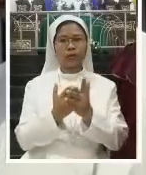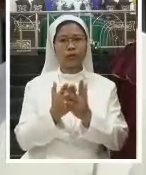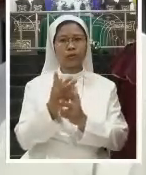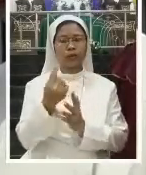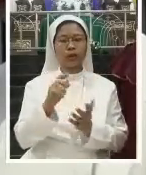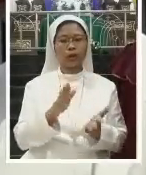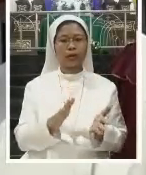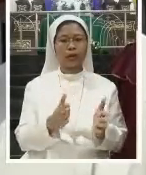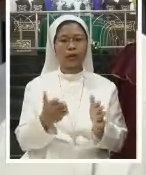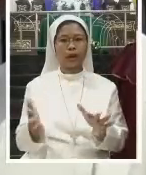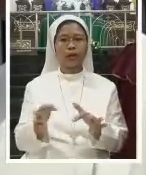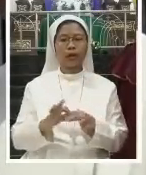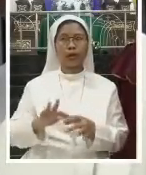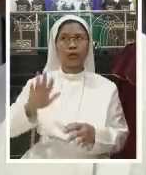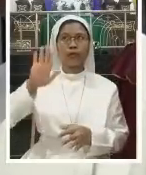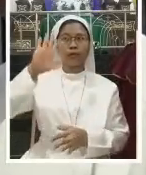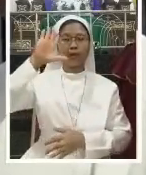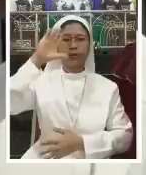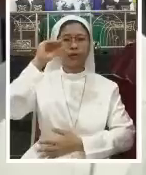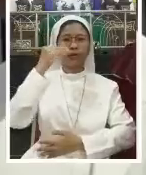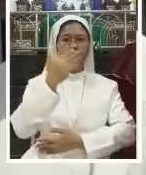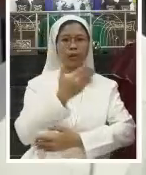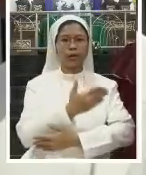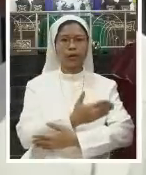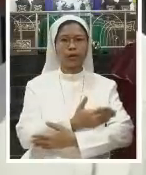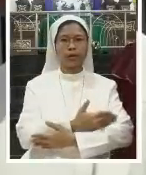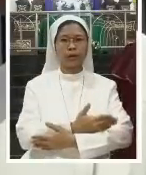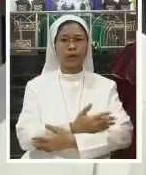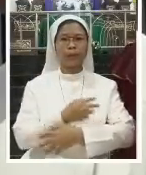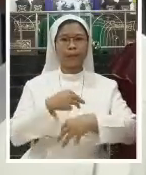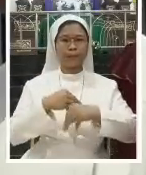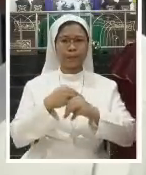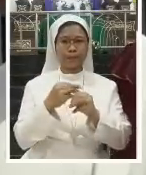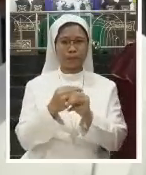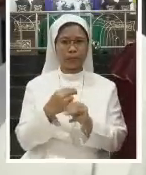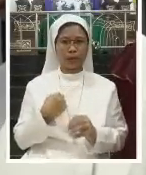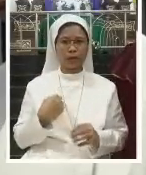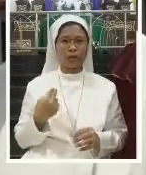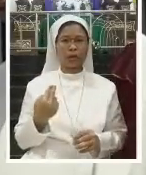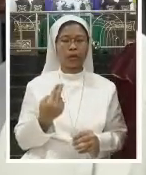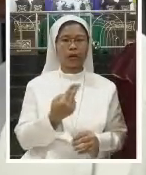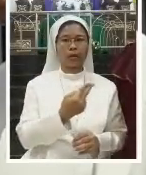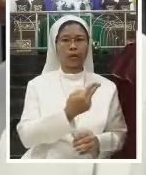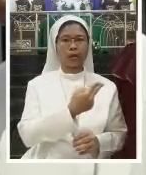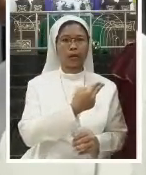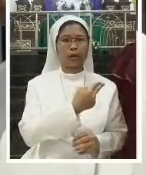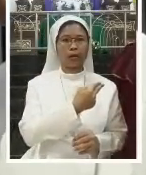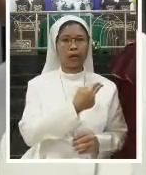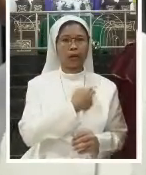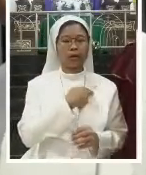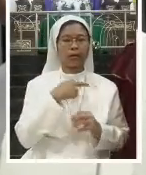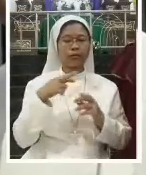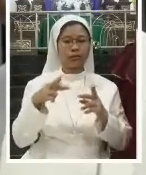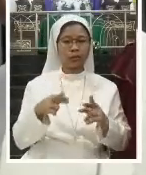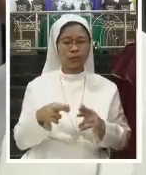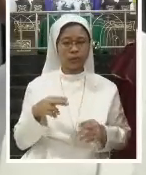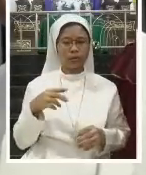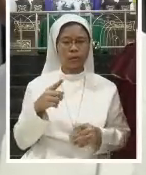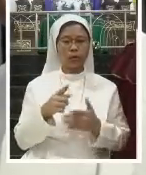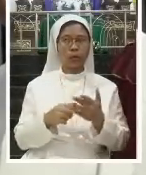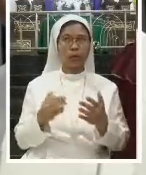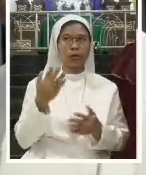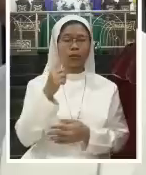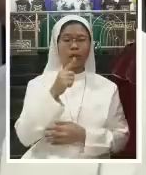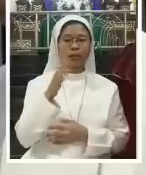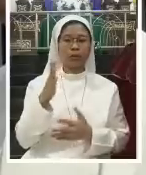pagkadan kan sa mong aki, gibuhon mong makaabot sa sabong minamawot, huli